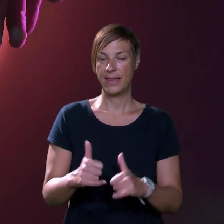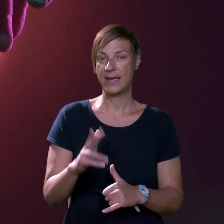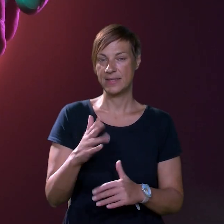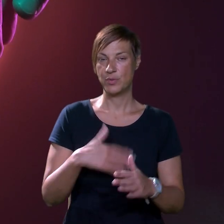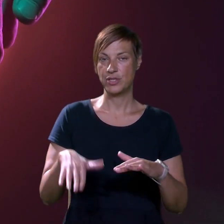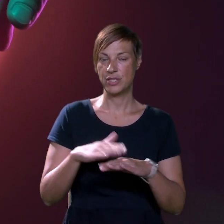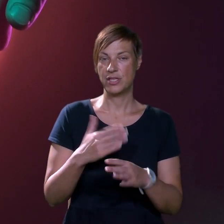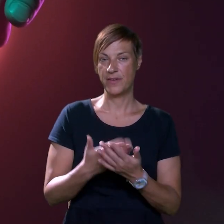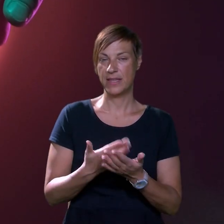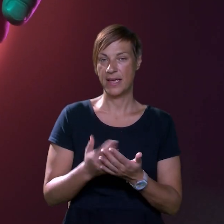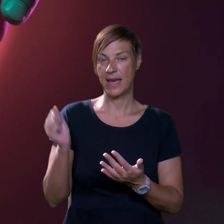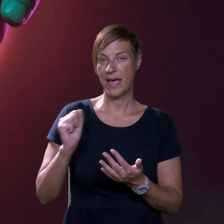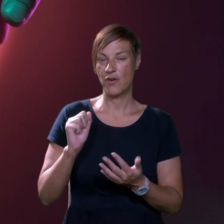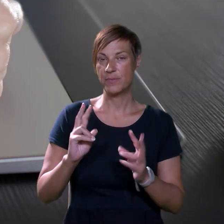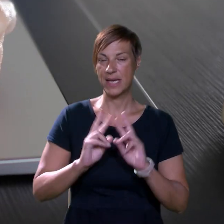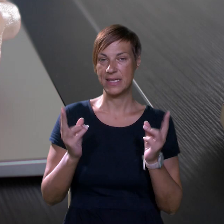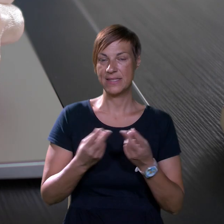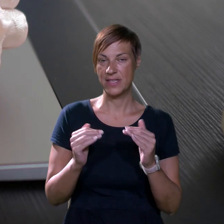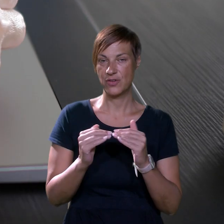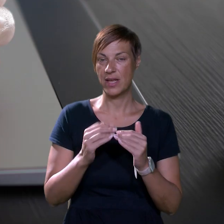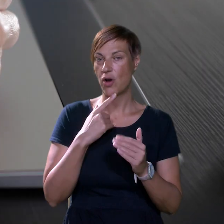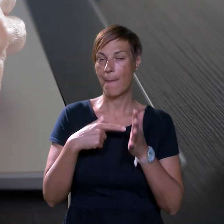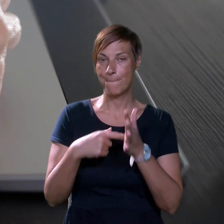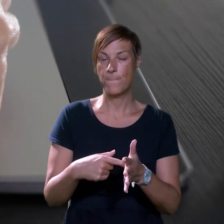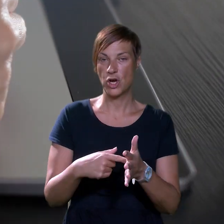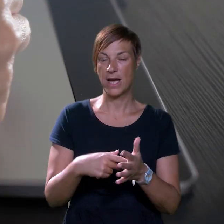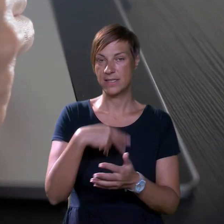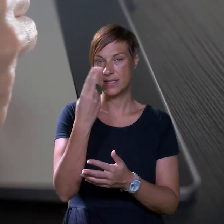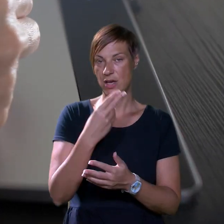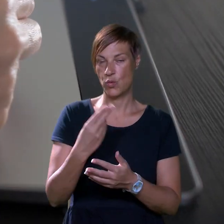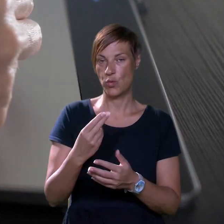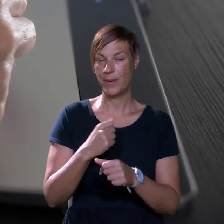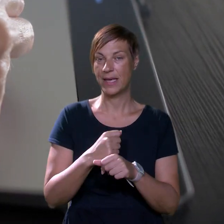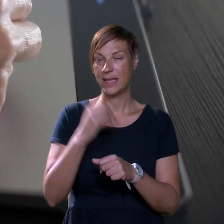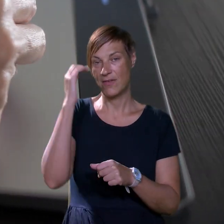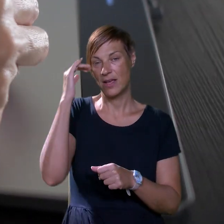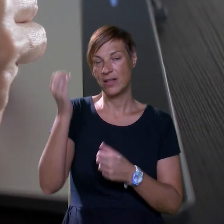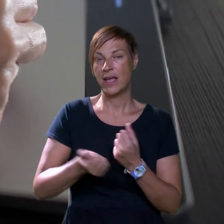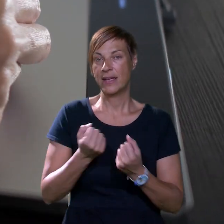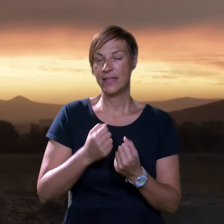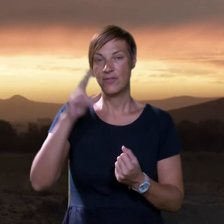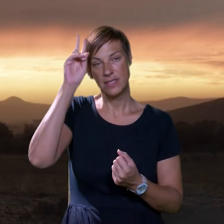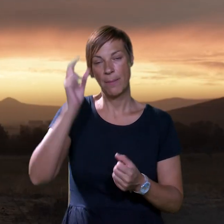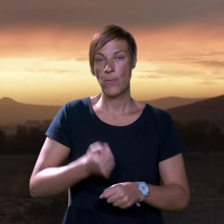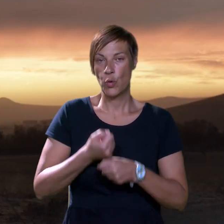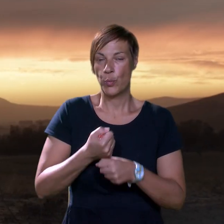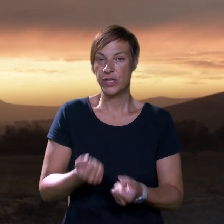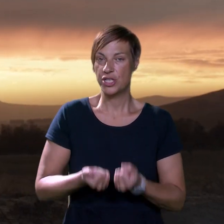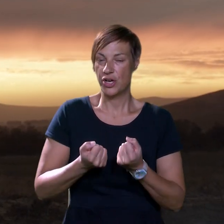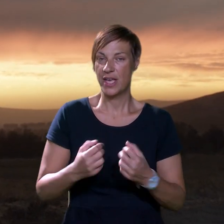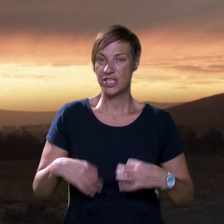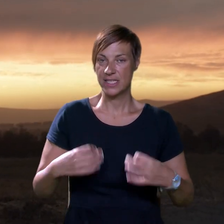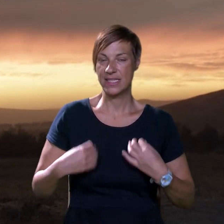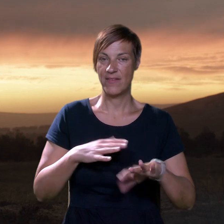Danas postoji sve više dokaza na europskoj, ali i globalnoj razini koji pokazuju kako umjetnost, kreativne i kulturne aktivnosti mogu podržati i